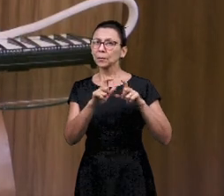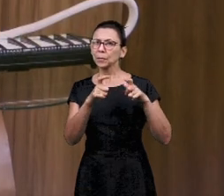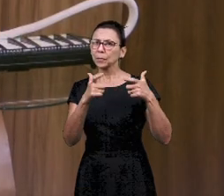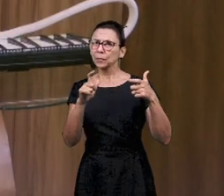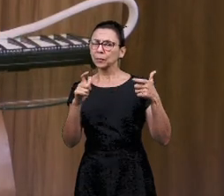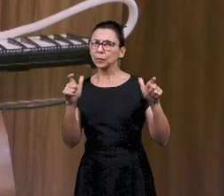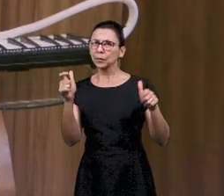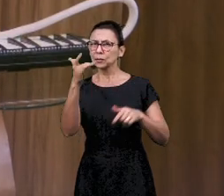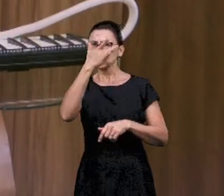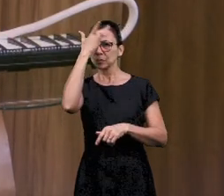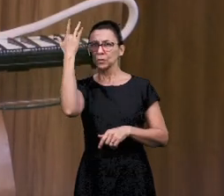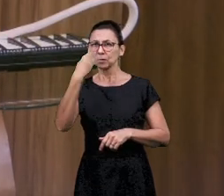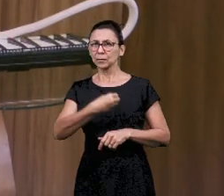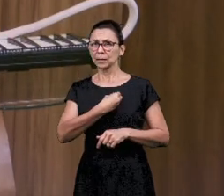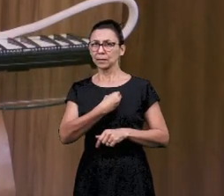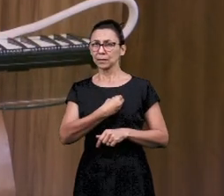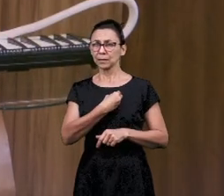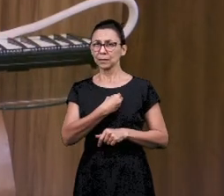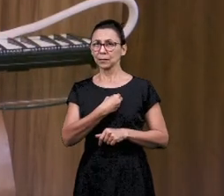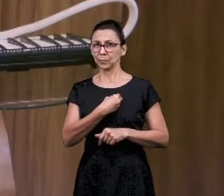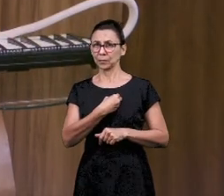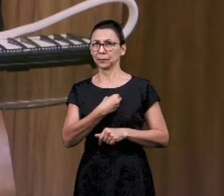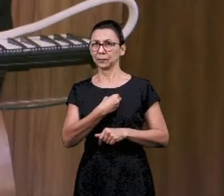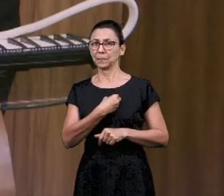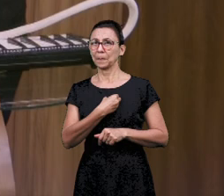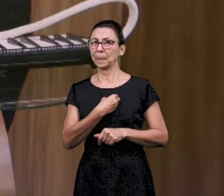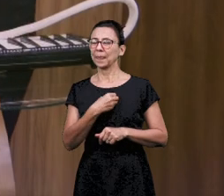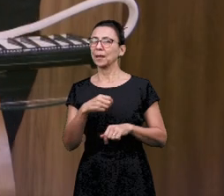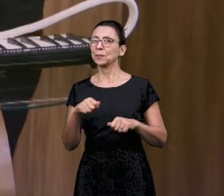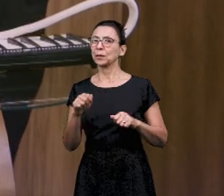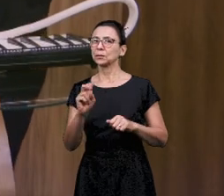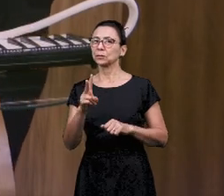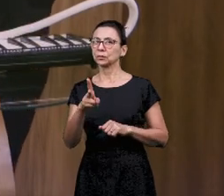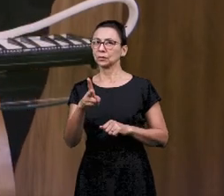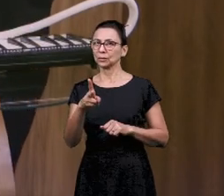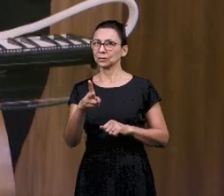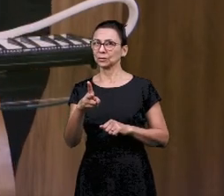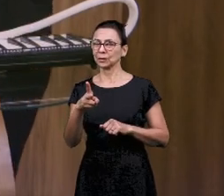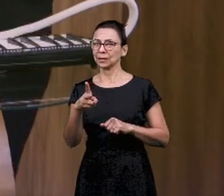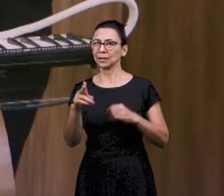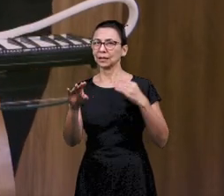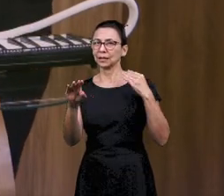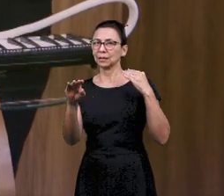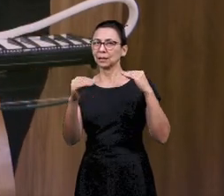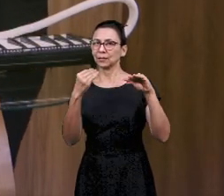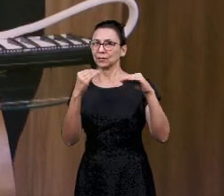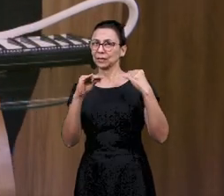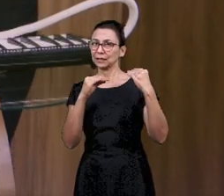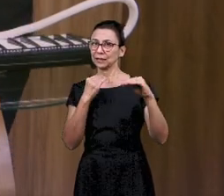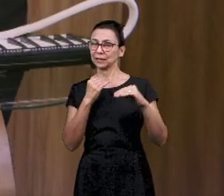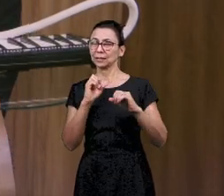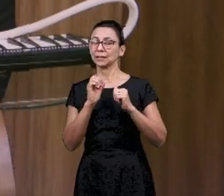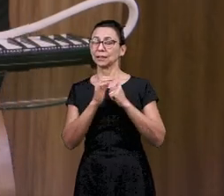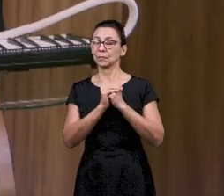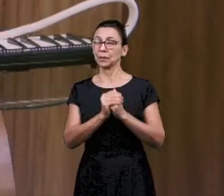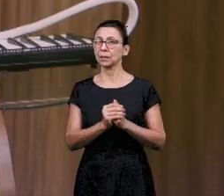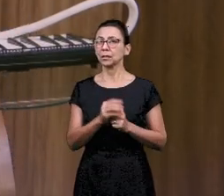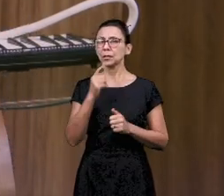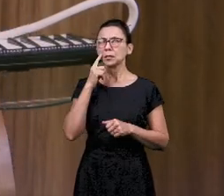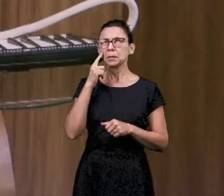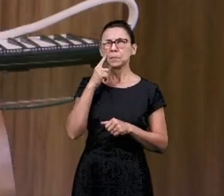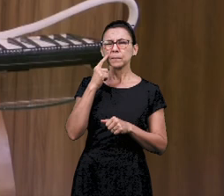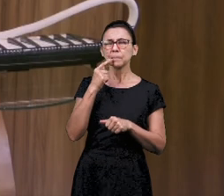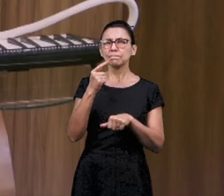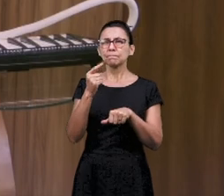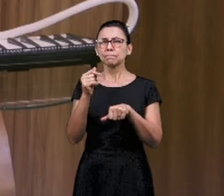que nous pouvons en fonction du temps qui nous est réservé dans ce volet. Continuez à nous regarder.